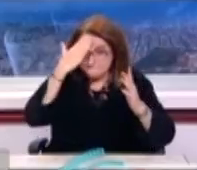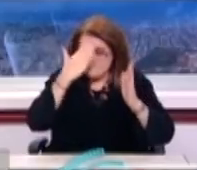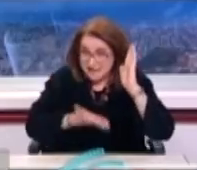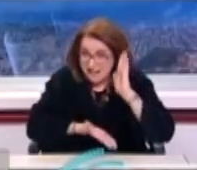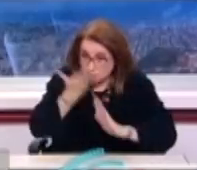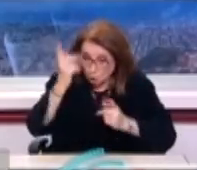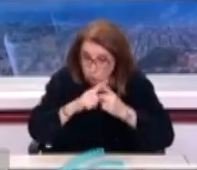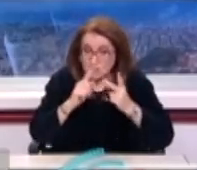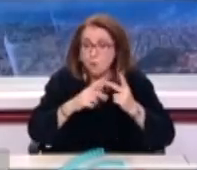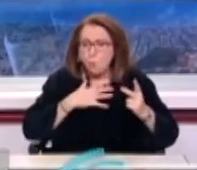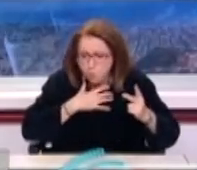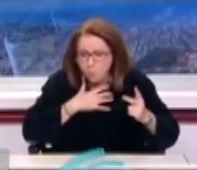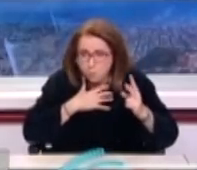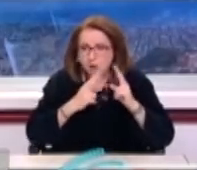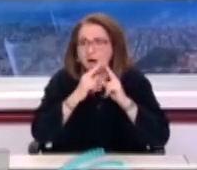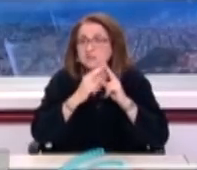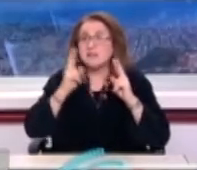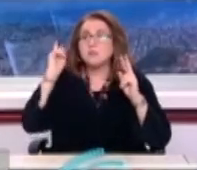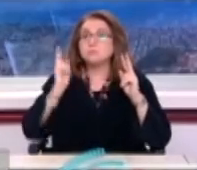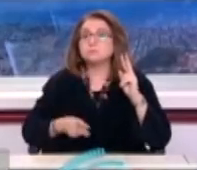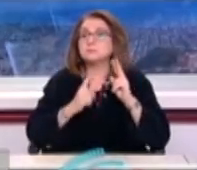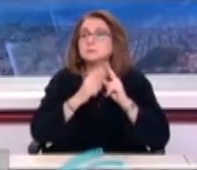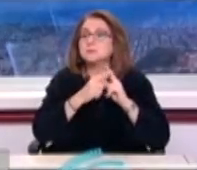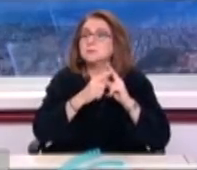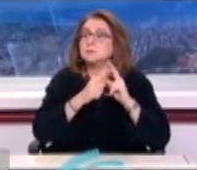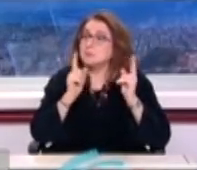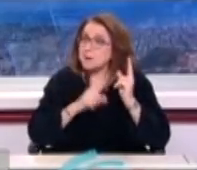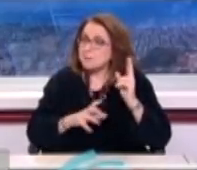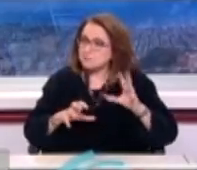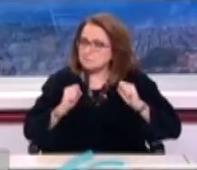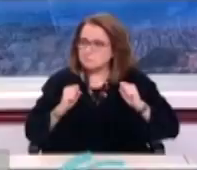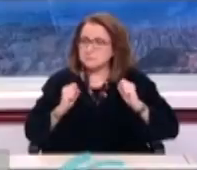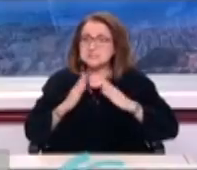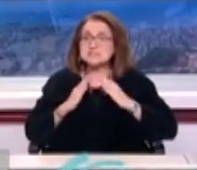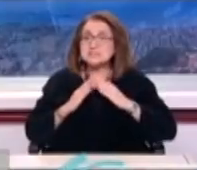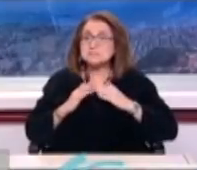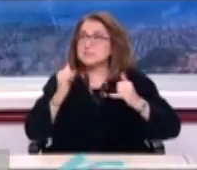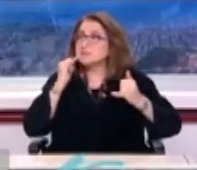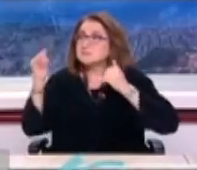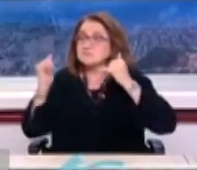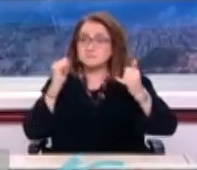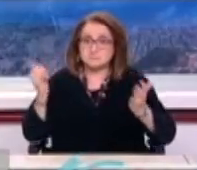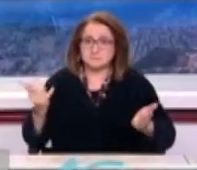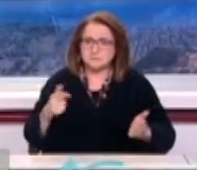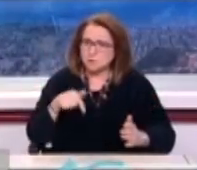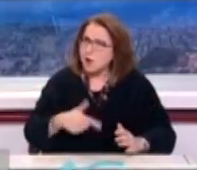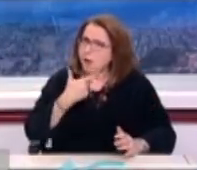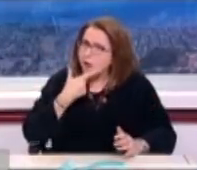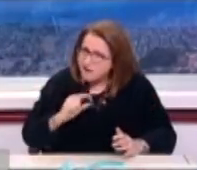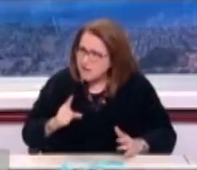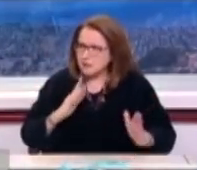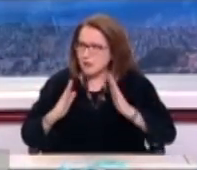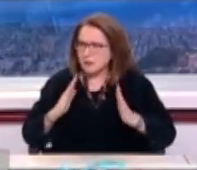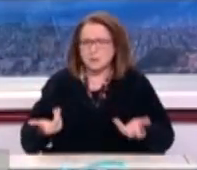ιατρική βοήθεια αν είμαστε πολύ σοβαρά. Θα το κάνουμε από τώρα σε όλη την Ελλάδα? Είναι ευκαιρία να το κάνουμε ούτως ή αλλιώς. Όχι γιατί